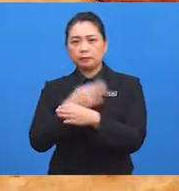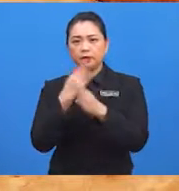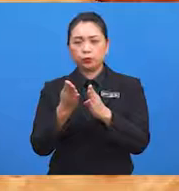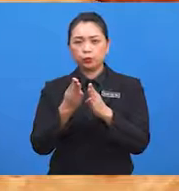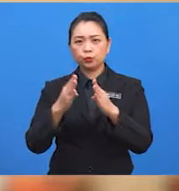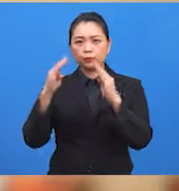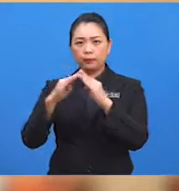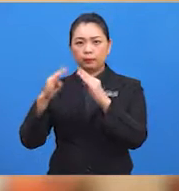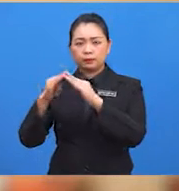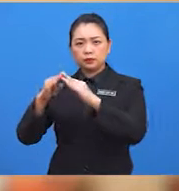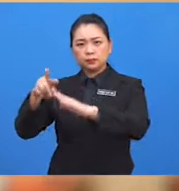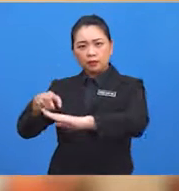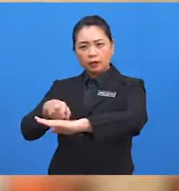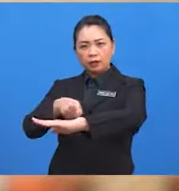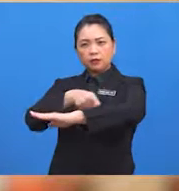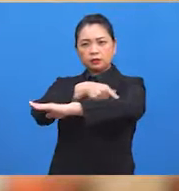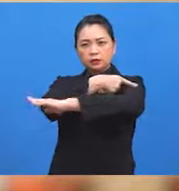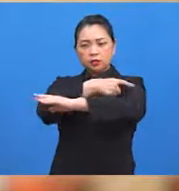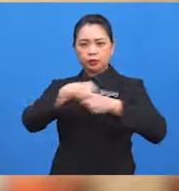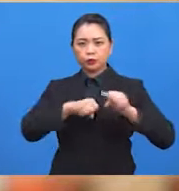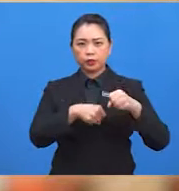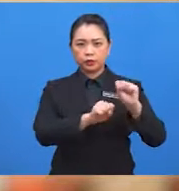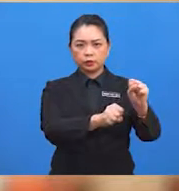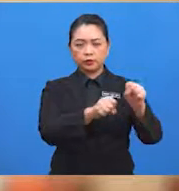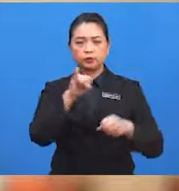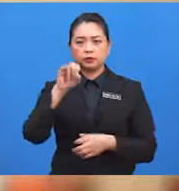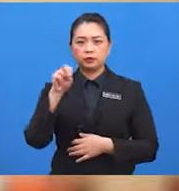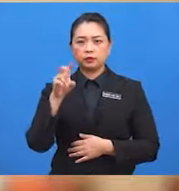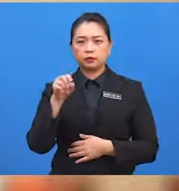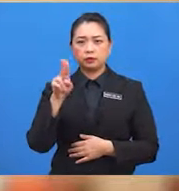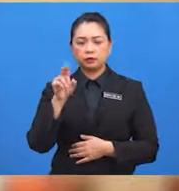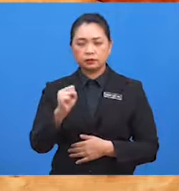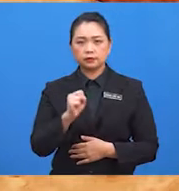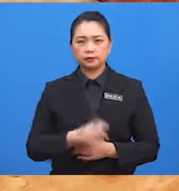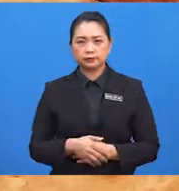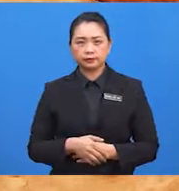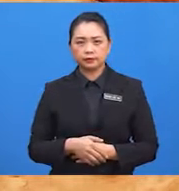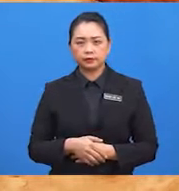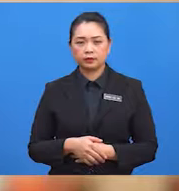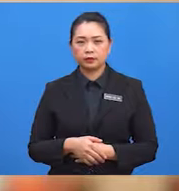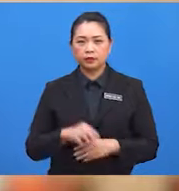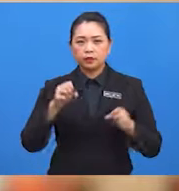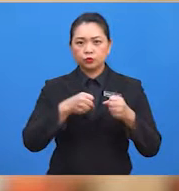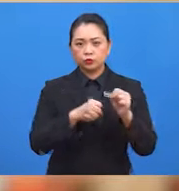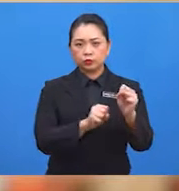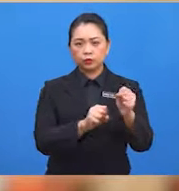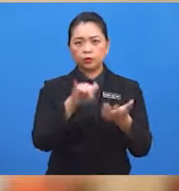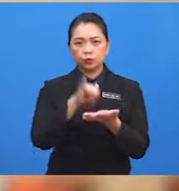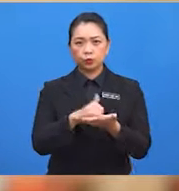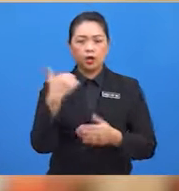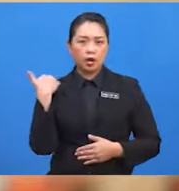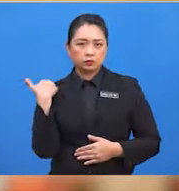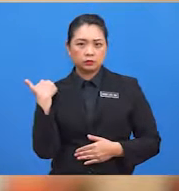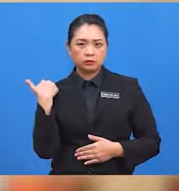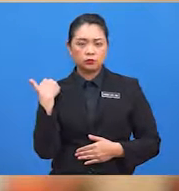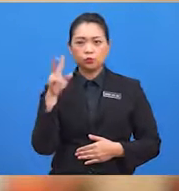di sepanjang lembah Sungai Indus. Bagaimanapun, lembah ini mempunyai dua musim yang